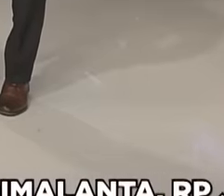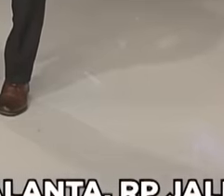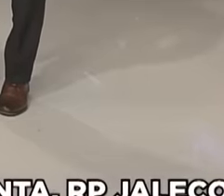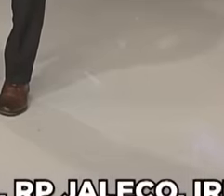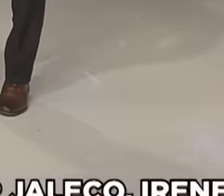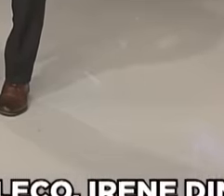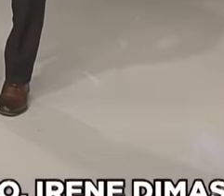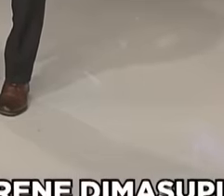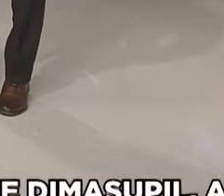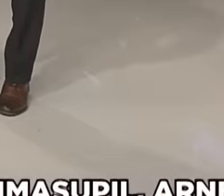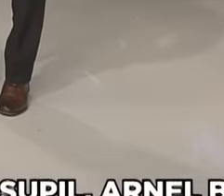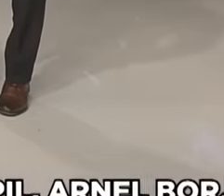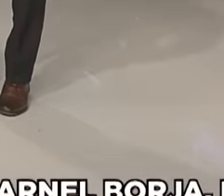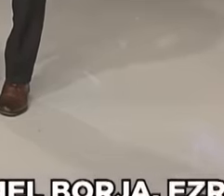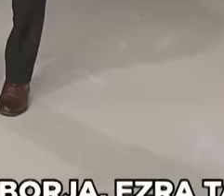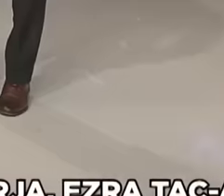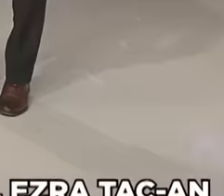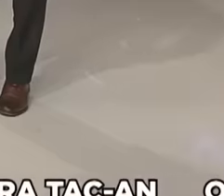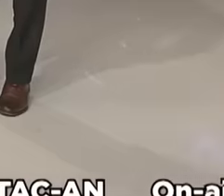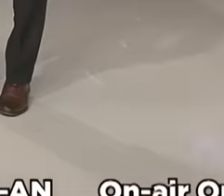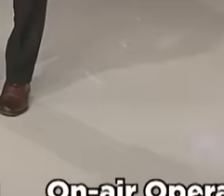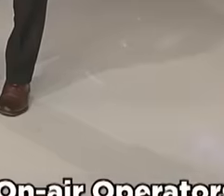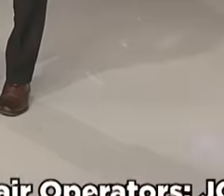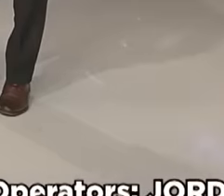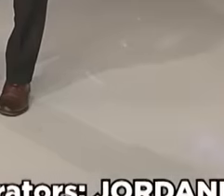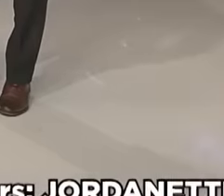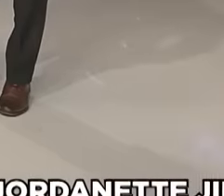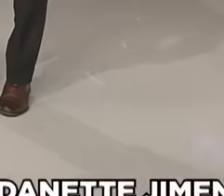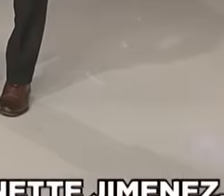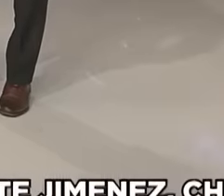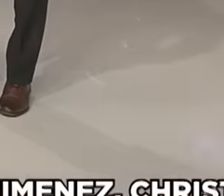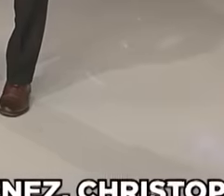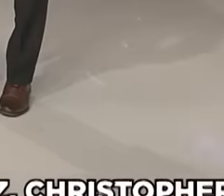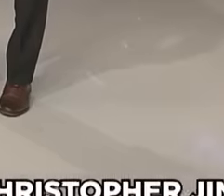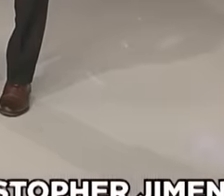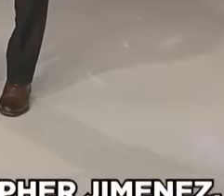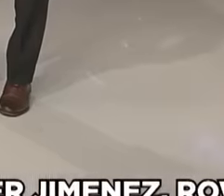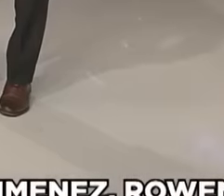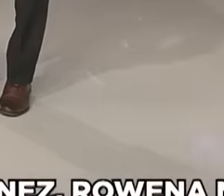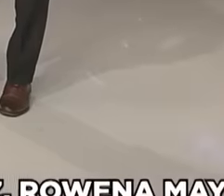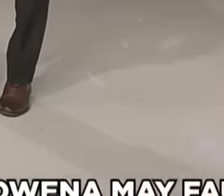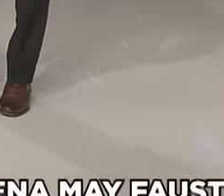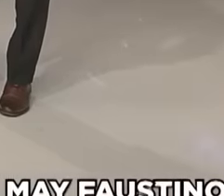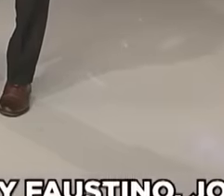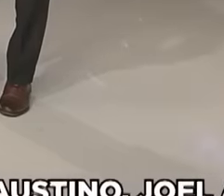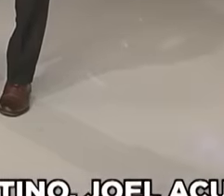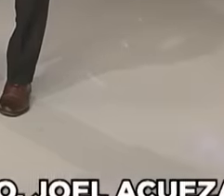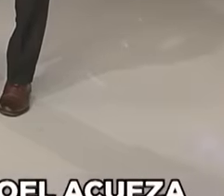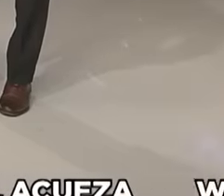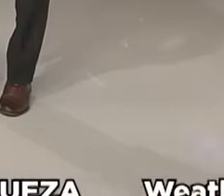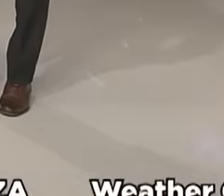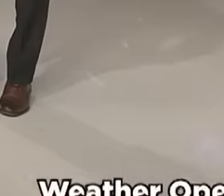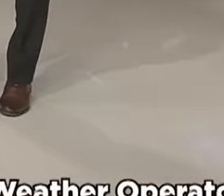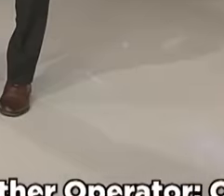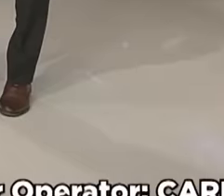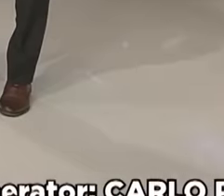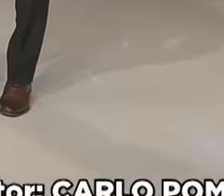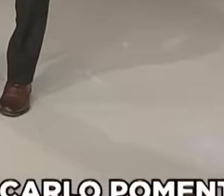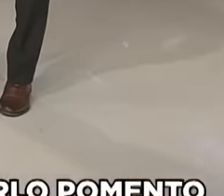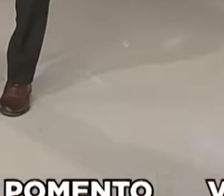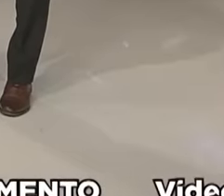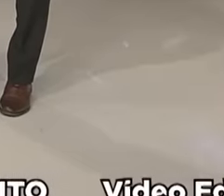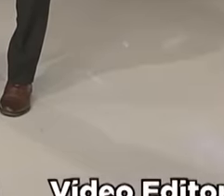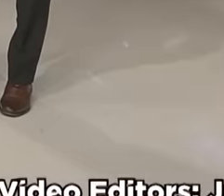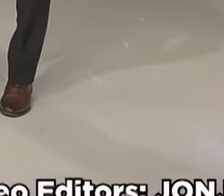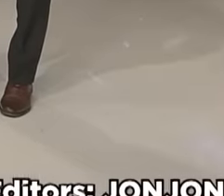ano. Ito, so three lang, wala pa pong... Wala pa yung Christmas. Si Ate B, maganda to. Christmas plant. Ayun ang cute. Kasi hindi kasha ang Christmas